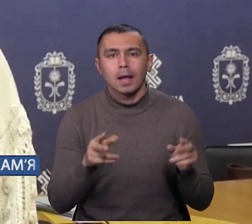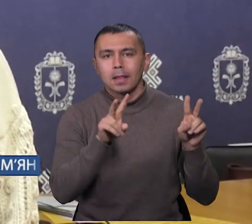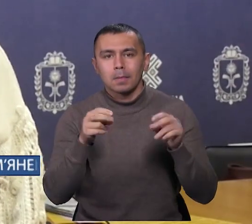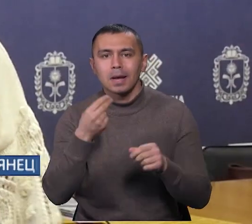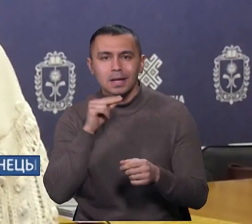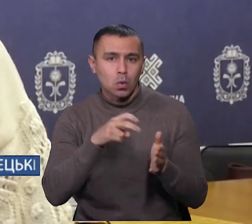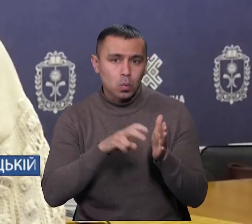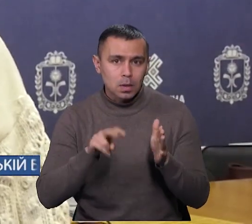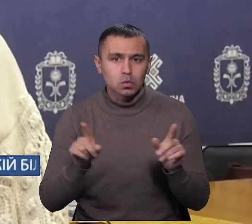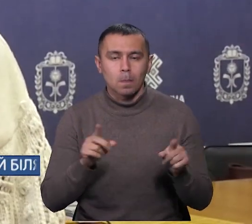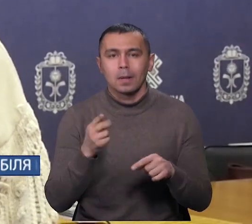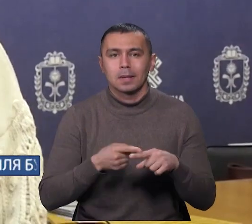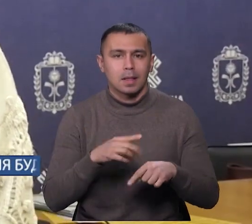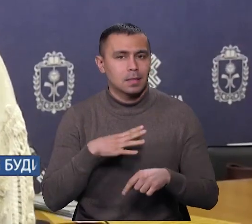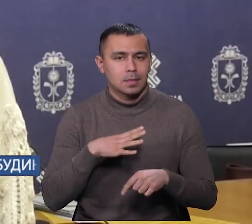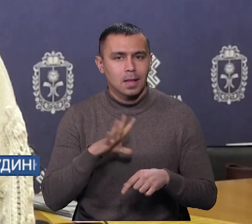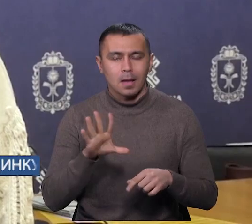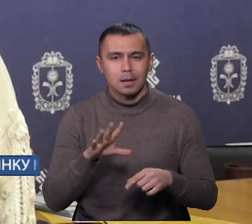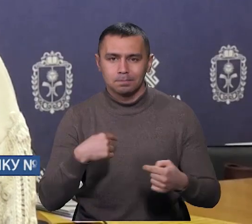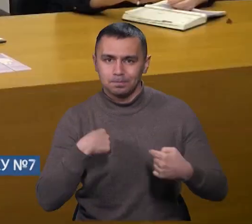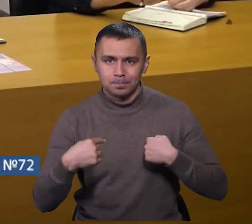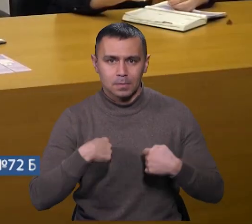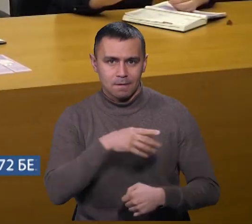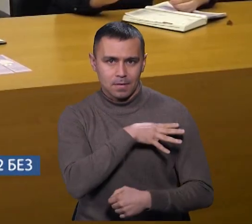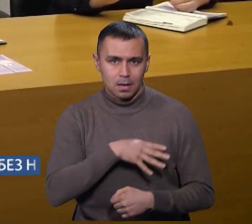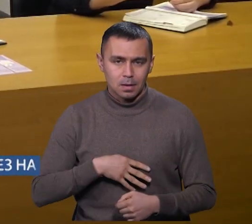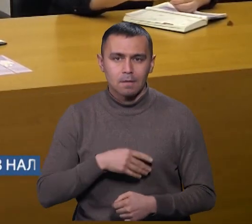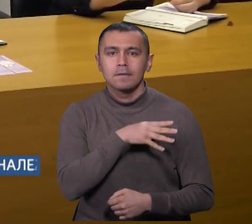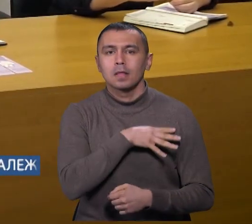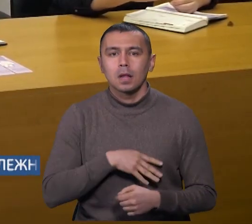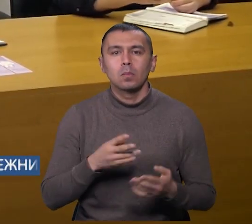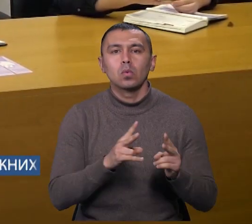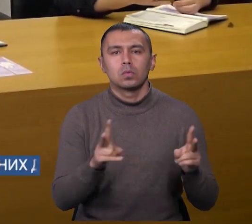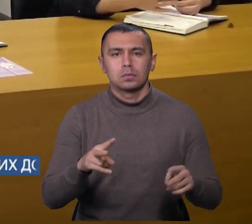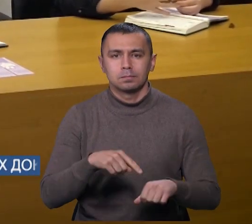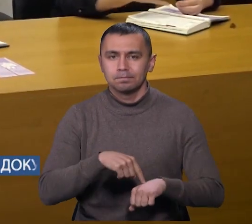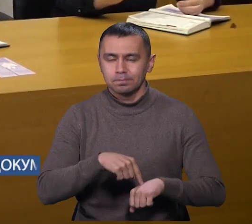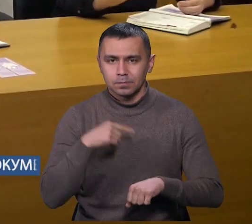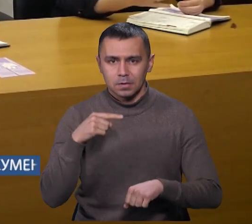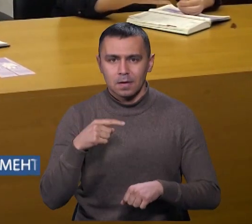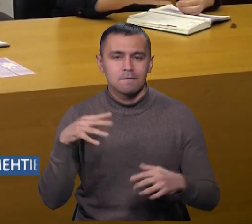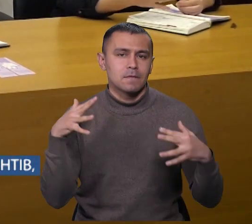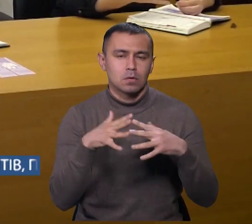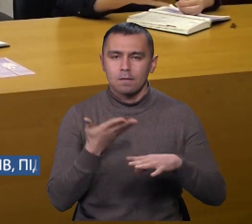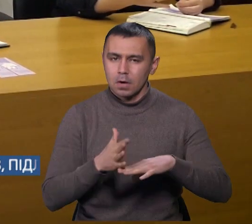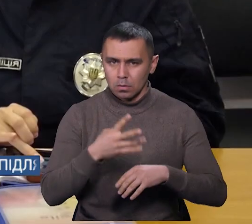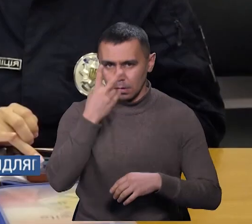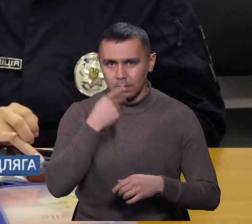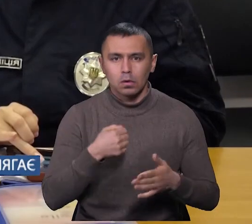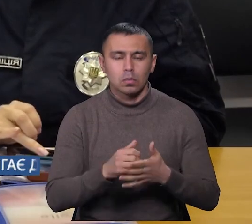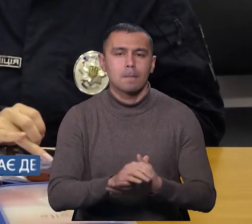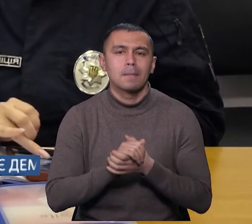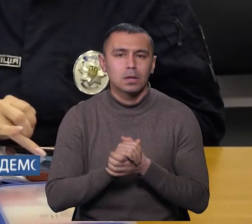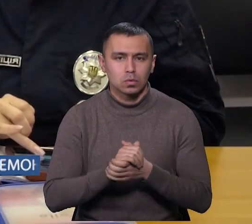краще уникнути, так, щоб це не травмувало, можливо, ветерана. Ветеранам, які пережили пекло війни, складно звикнути до